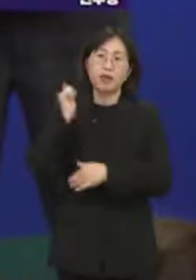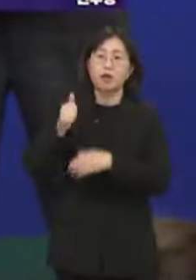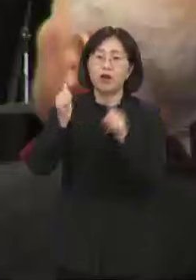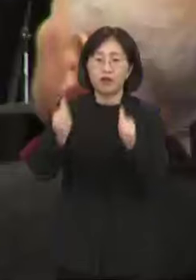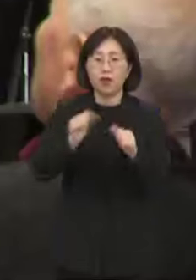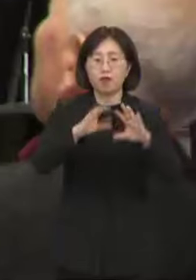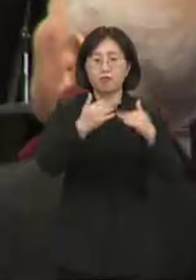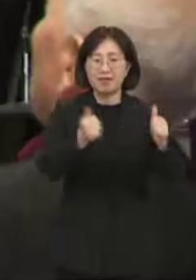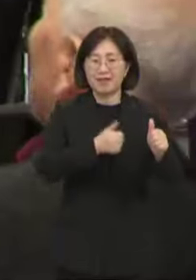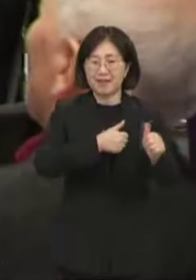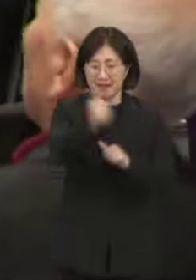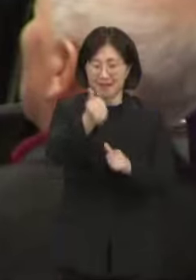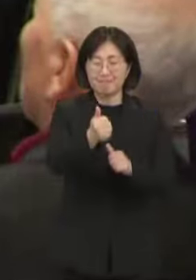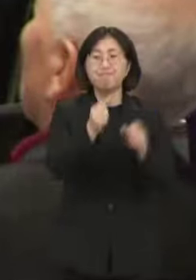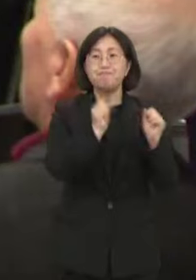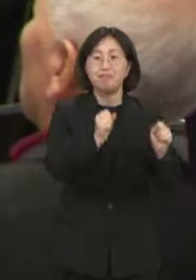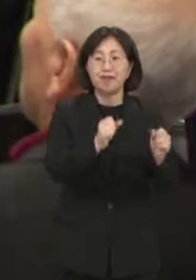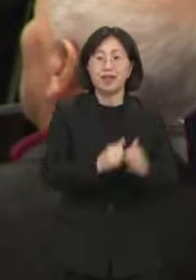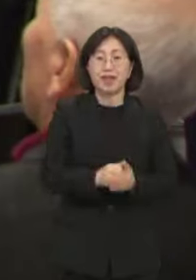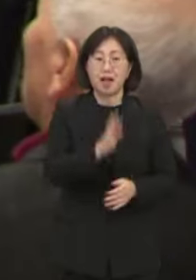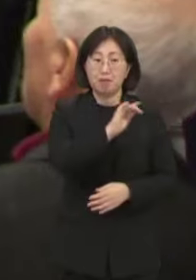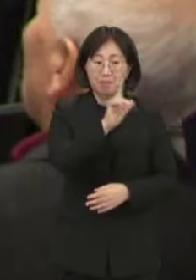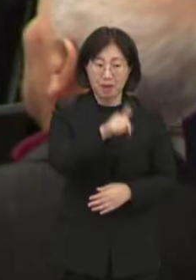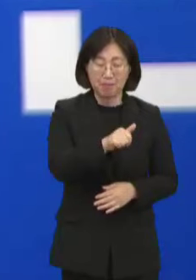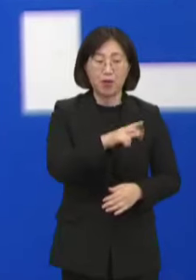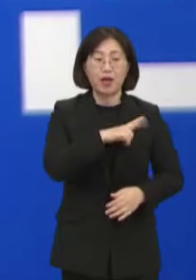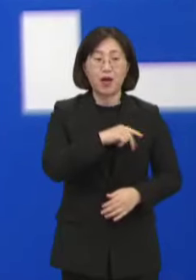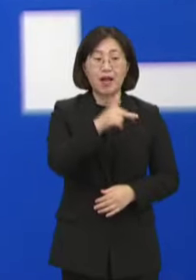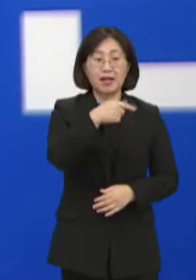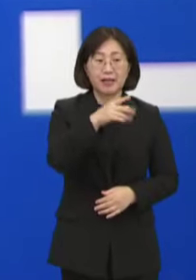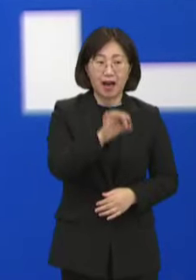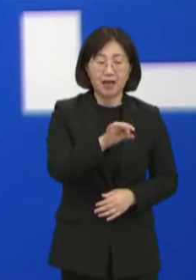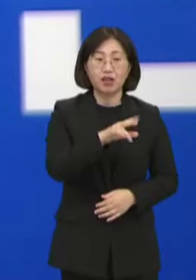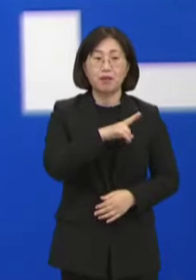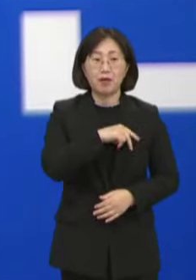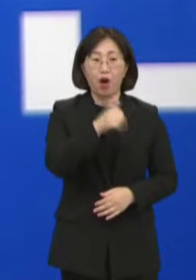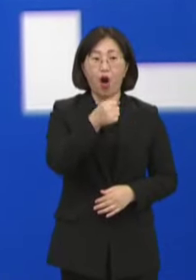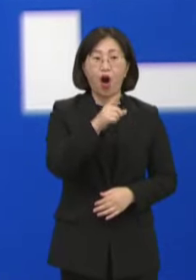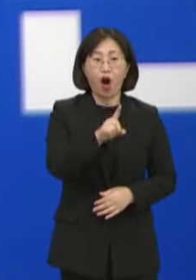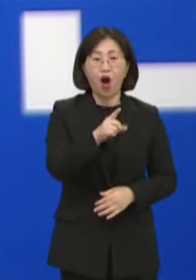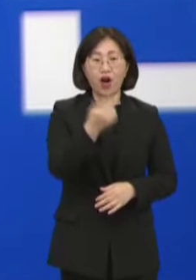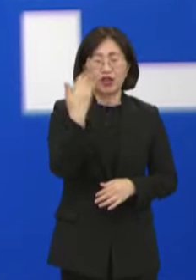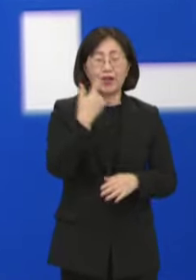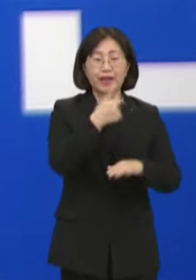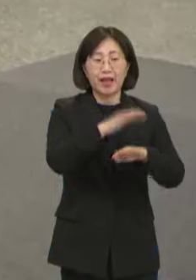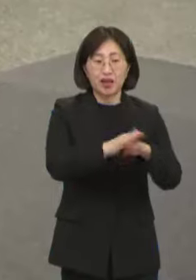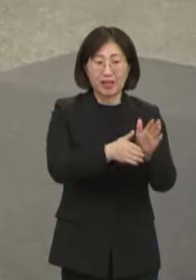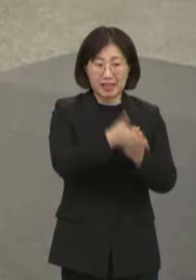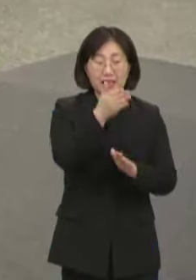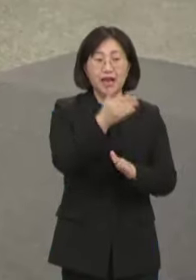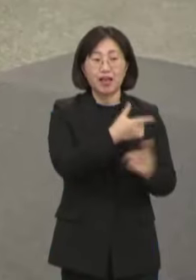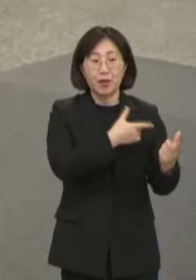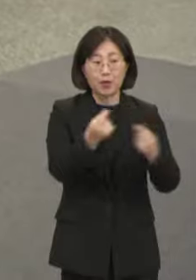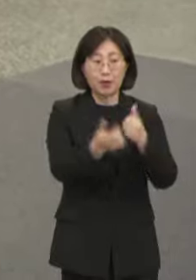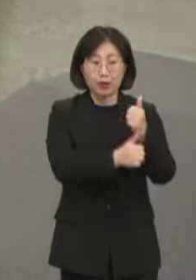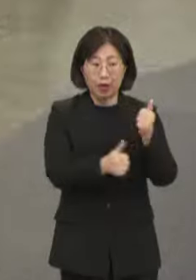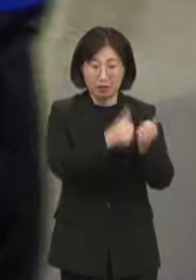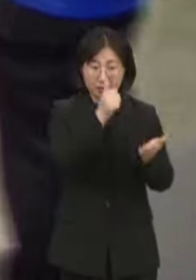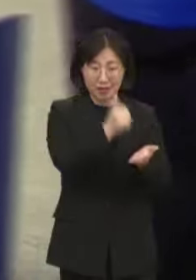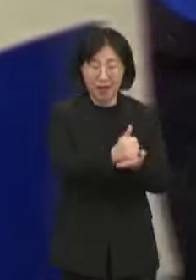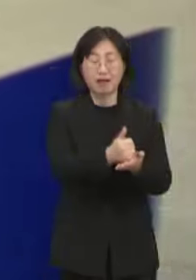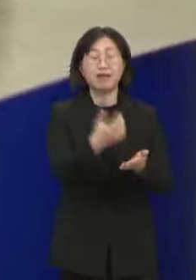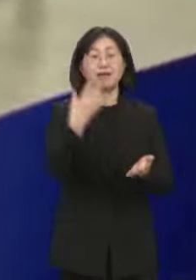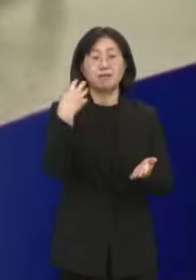국민 승리를 내세웠습니다. 박범계 의원과 장철민 의원, 허태정 전 대전시장이 상임 공동선대위원장을